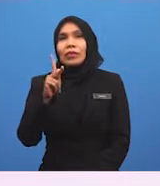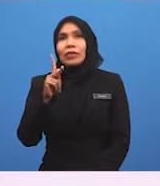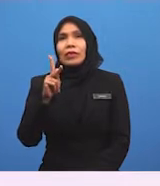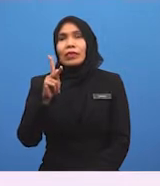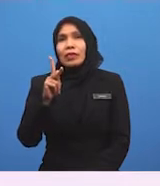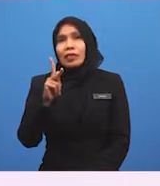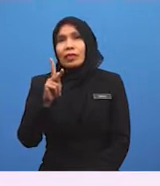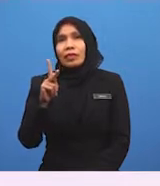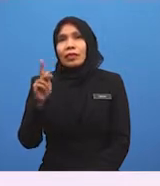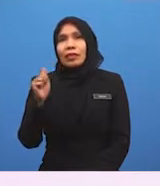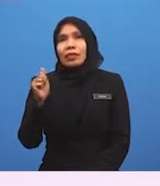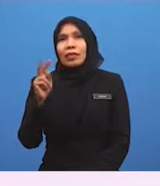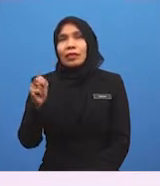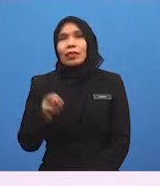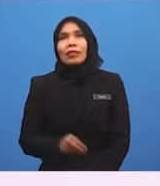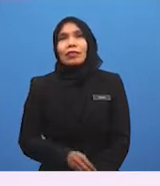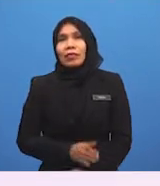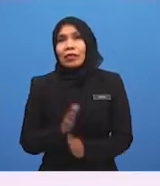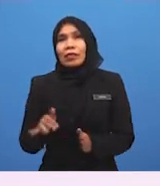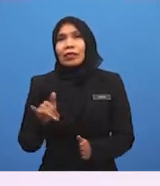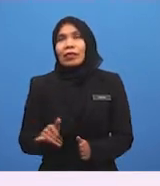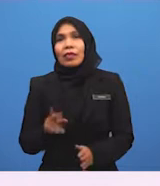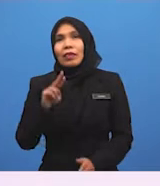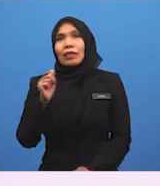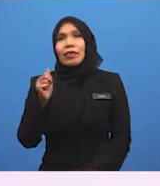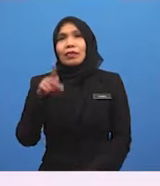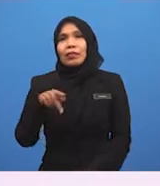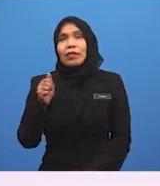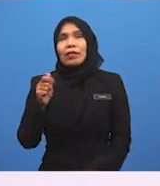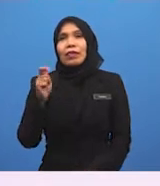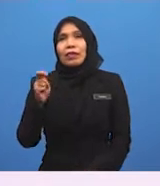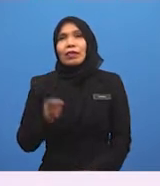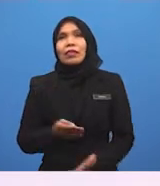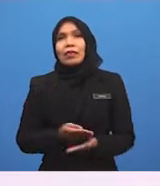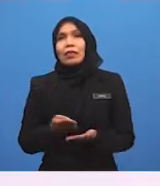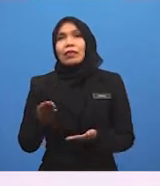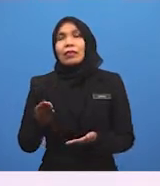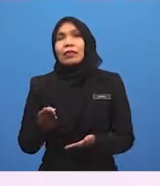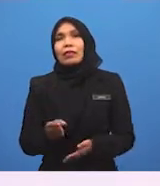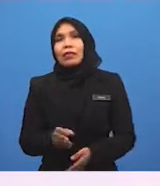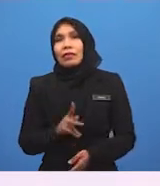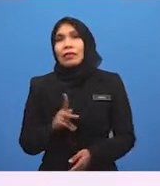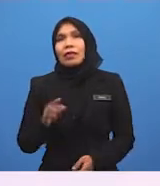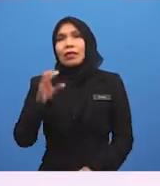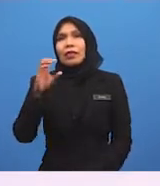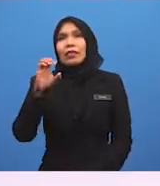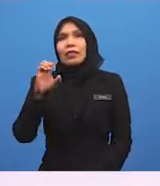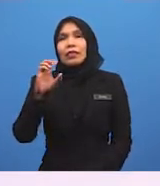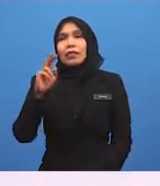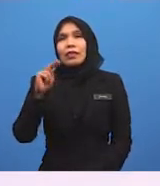rapat. C. Memberikan cenderamata kepada jiran tertentu sahaja.